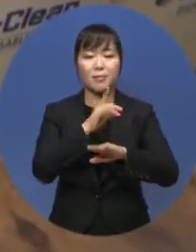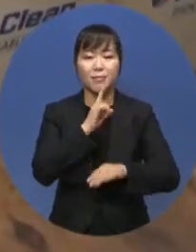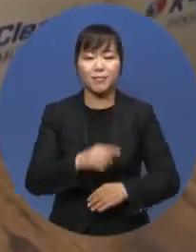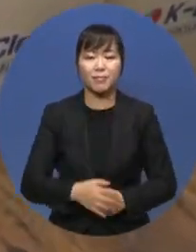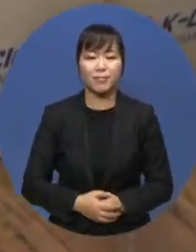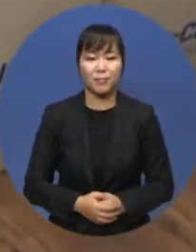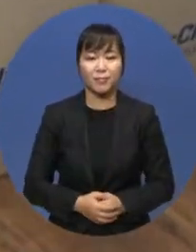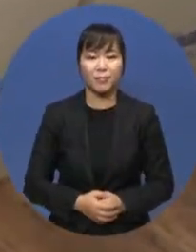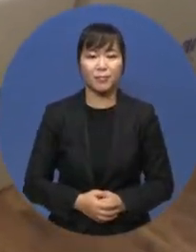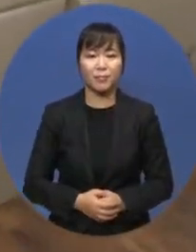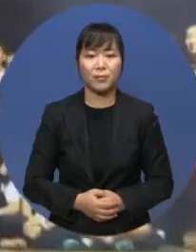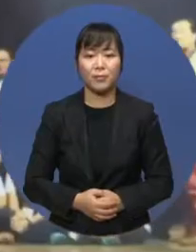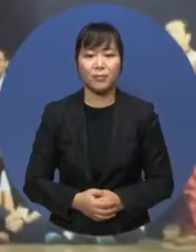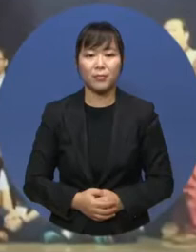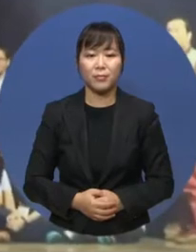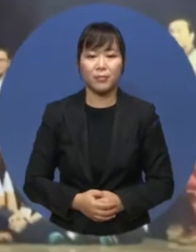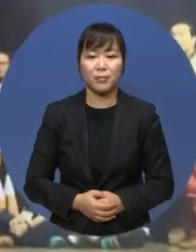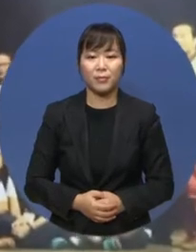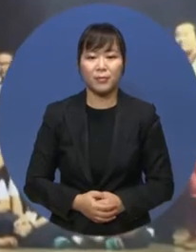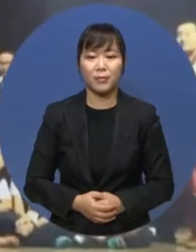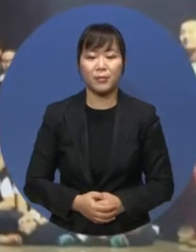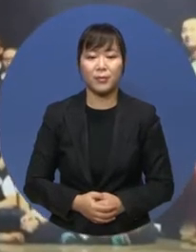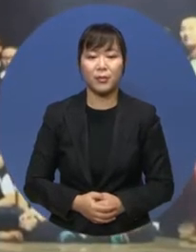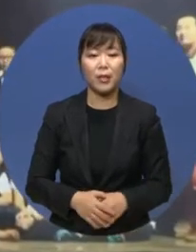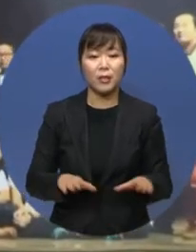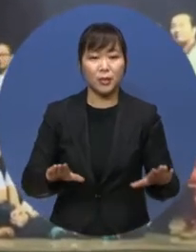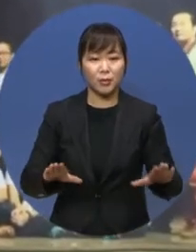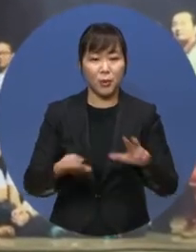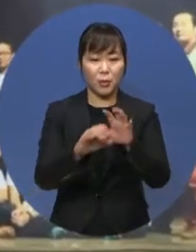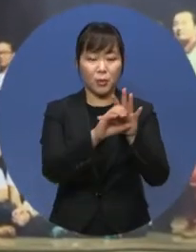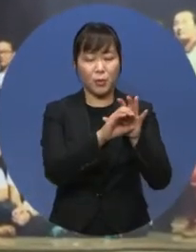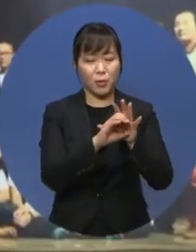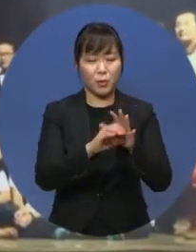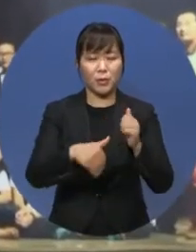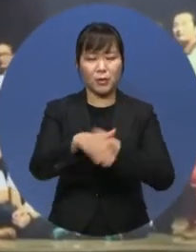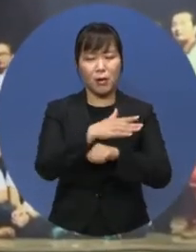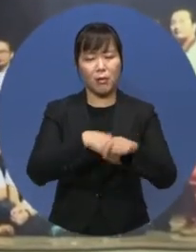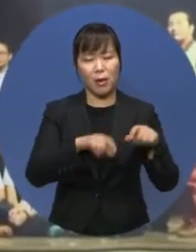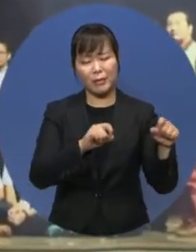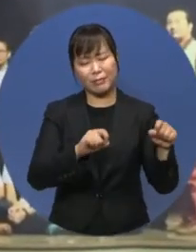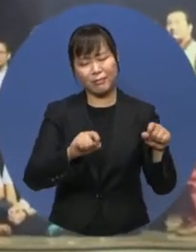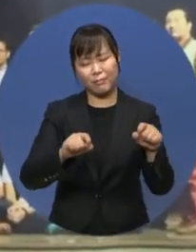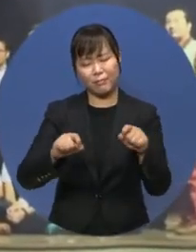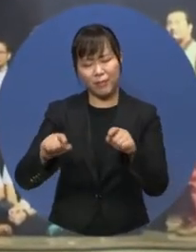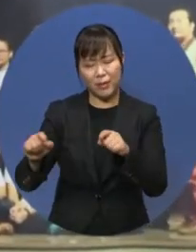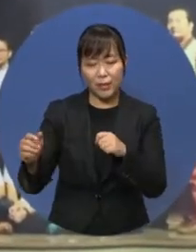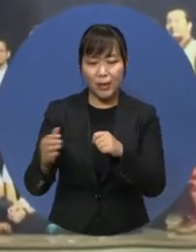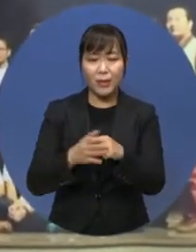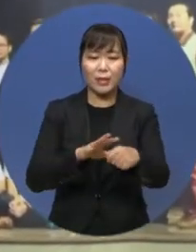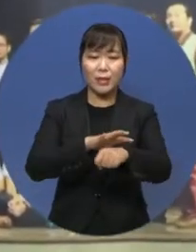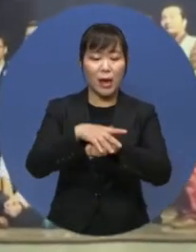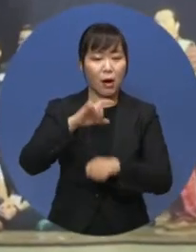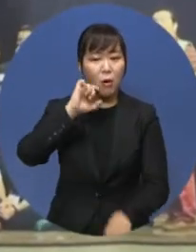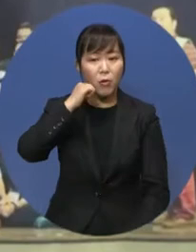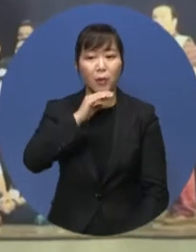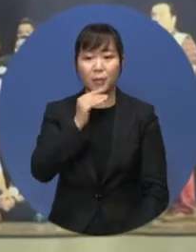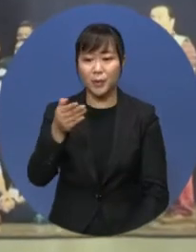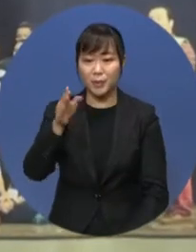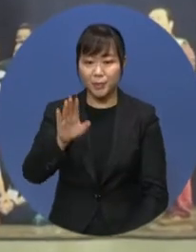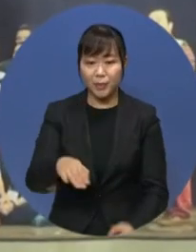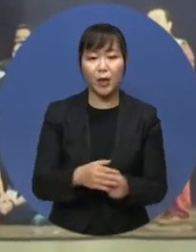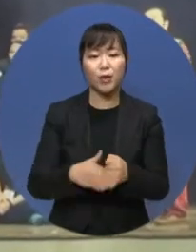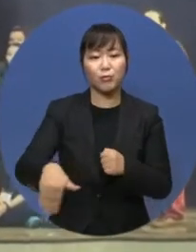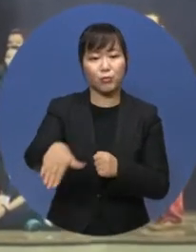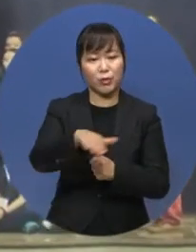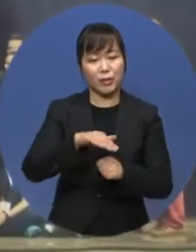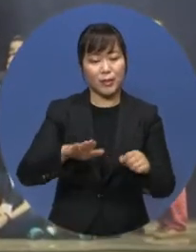말했습니다. 그는 현재 코로나19 사태 장기화로 세계가 어렵지만